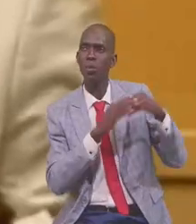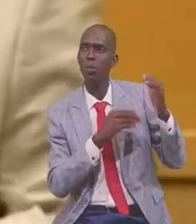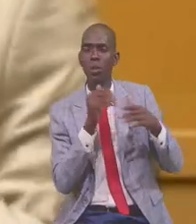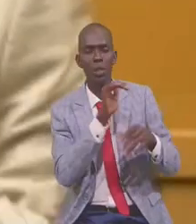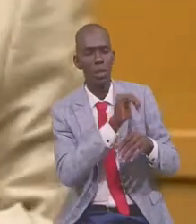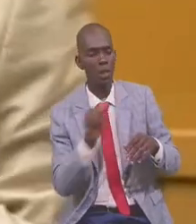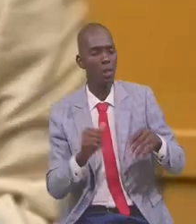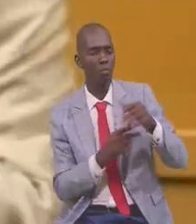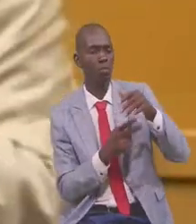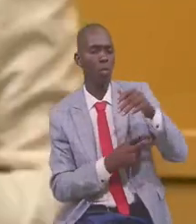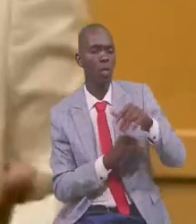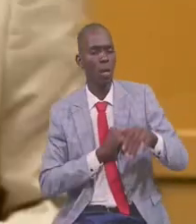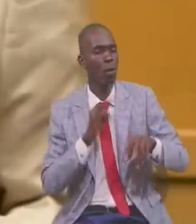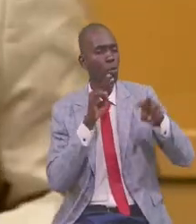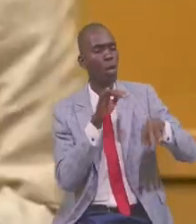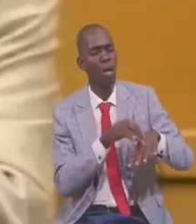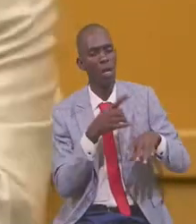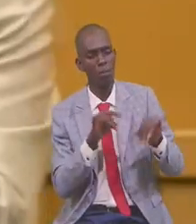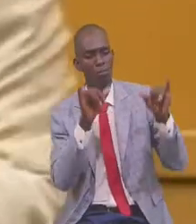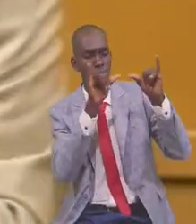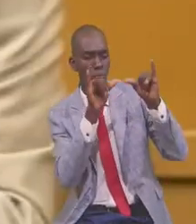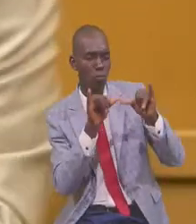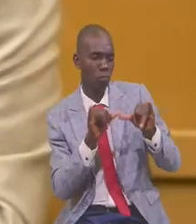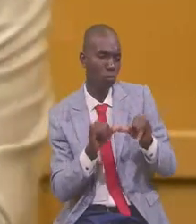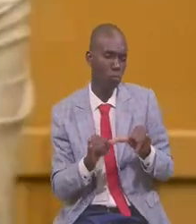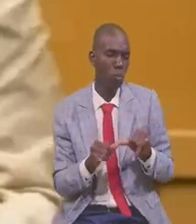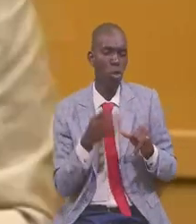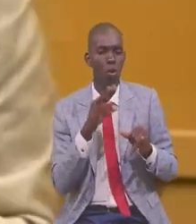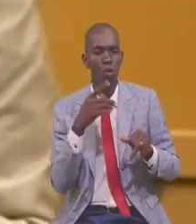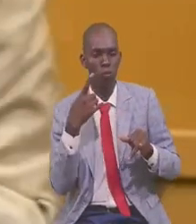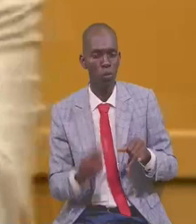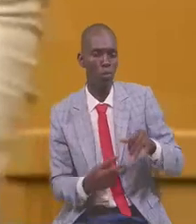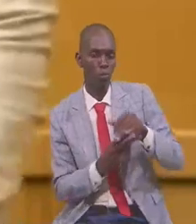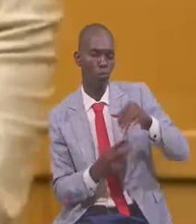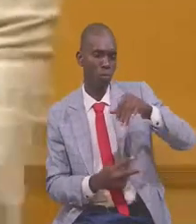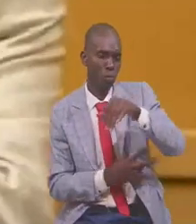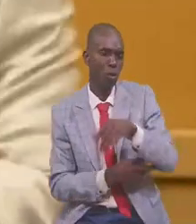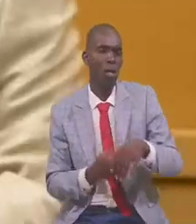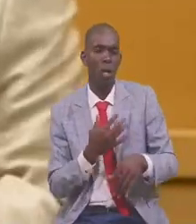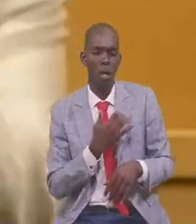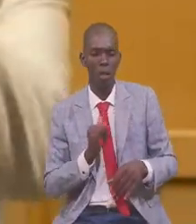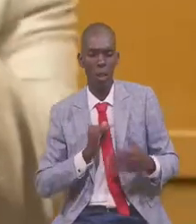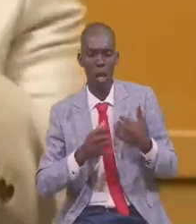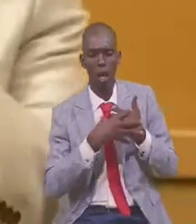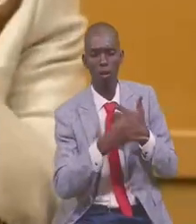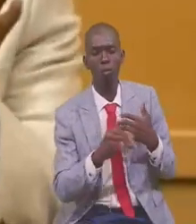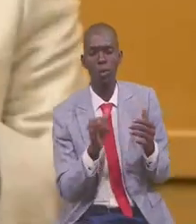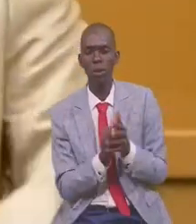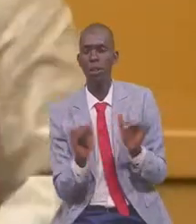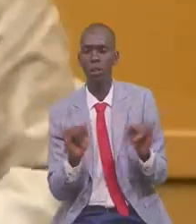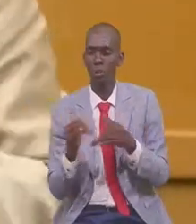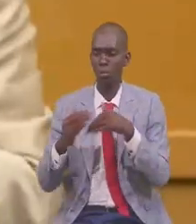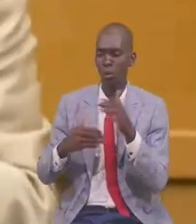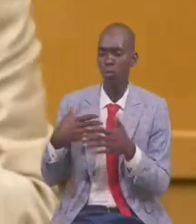les dimensions, je regarde la force, je regarde. Oh, tout ce qu'il fait, je fais la même chose. Non, avant de